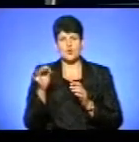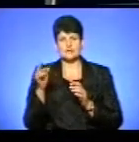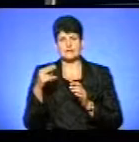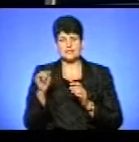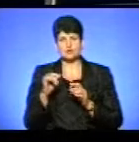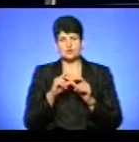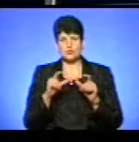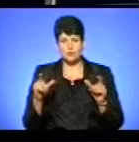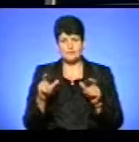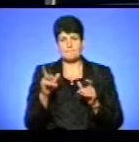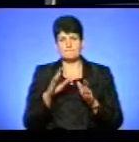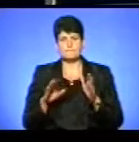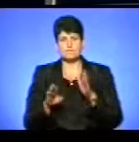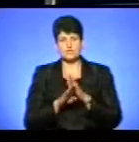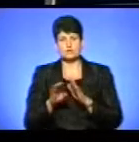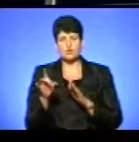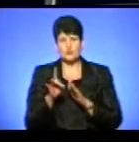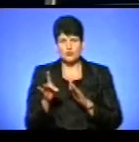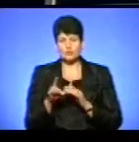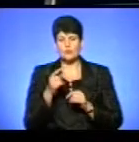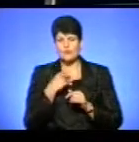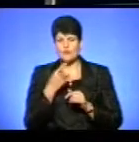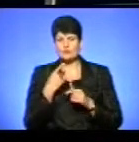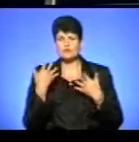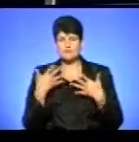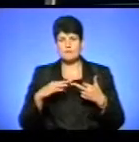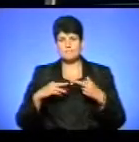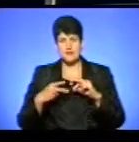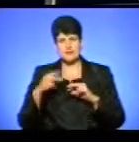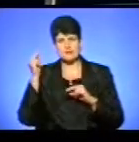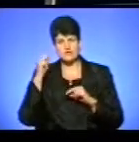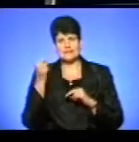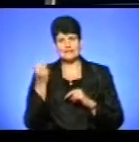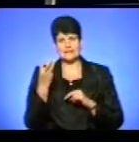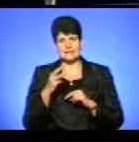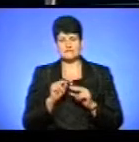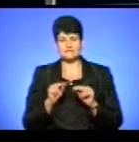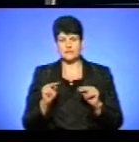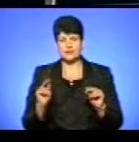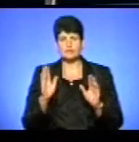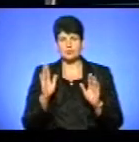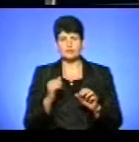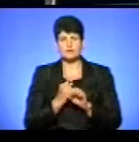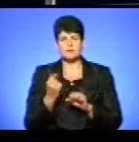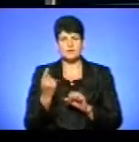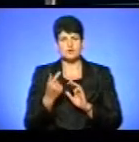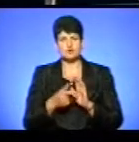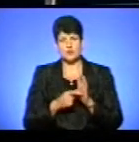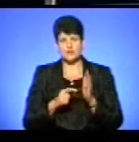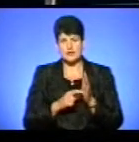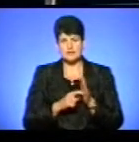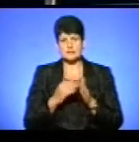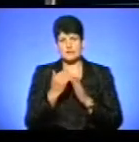їхній Скалацькій об'єднаній територіальній громаді уже пройшли перенавчання 13 педагогів, які працюватимуть із першокласниками